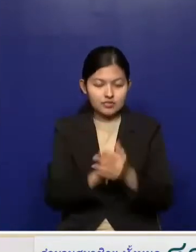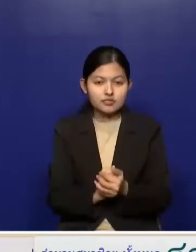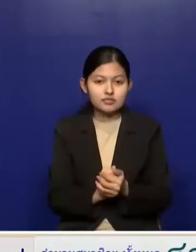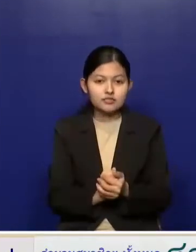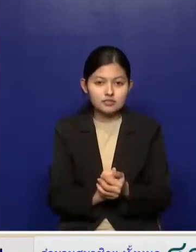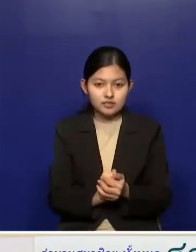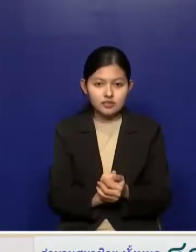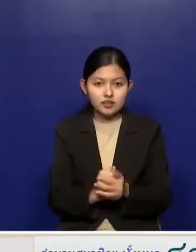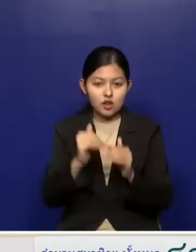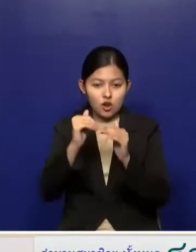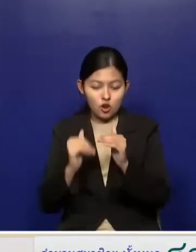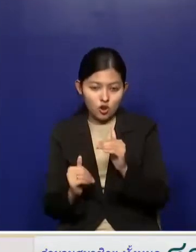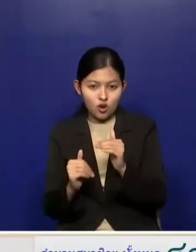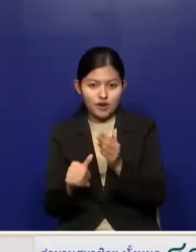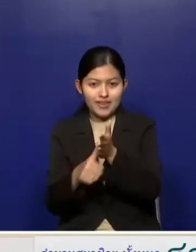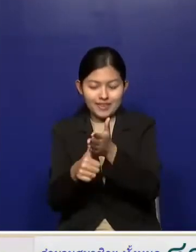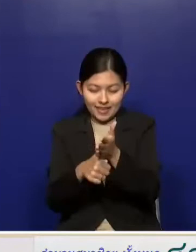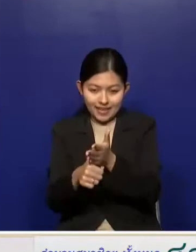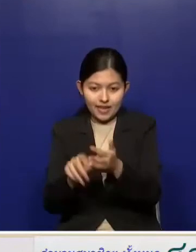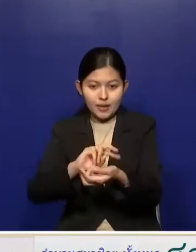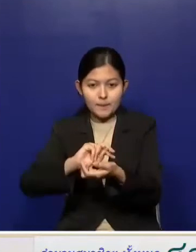รณานลดขั้นตอนในการแ้ปัหาดานน้ที่ซับซ้